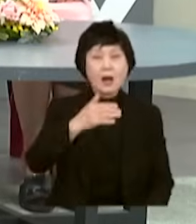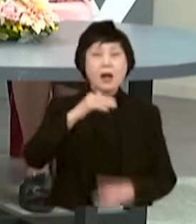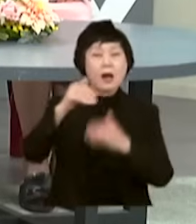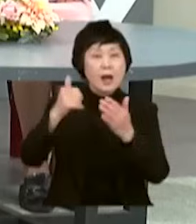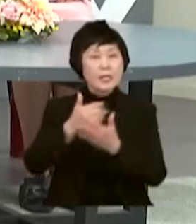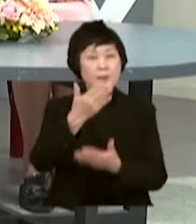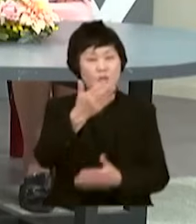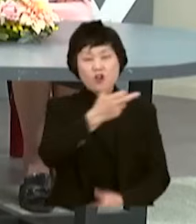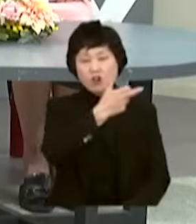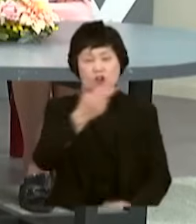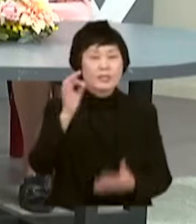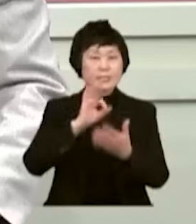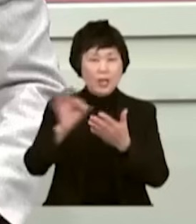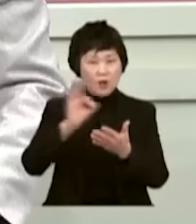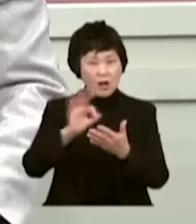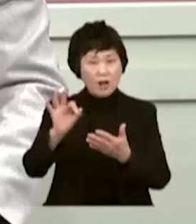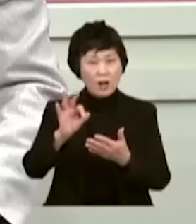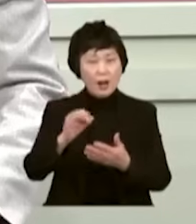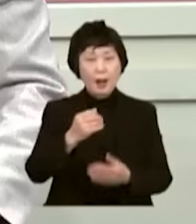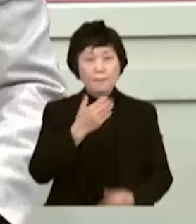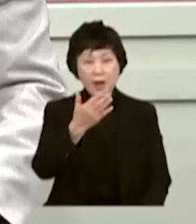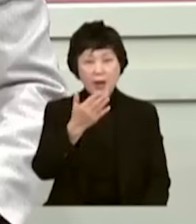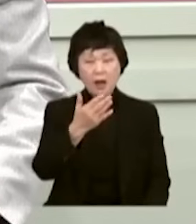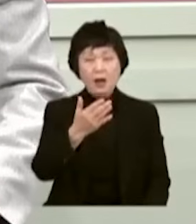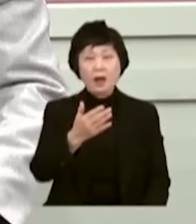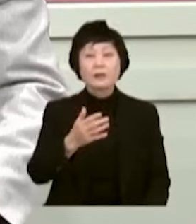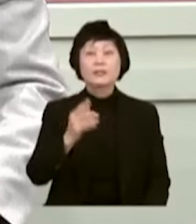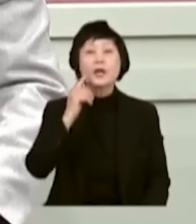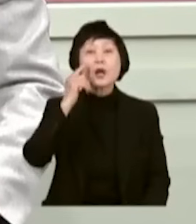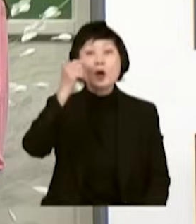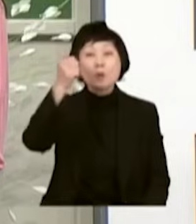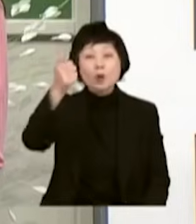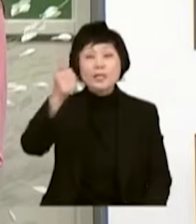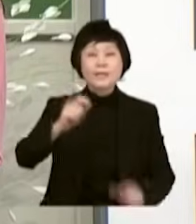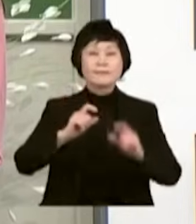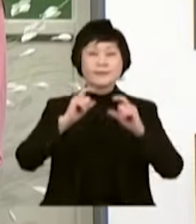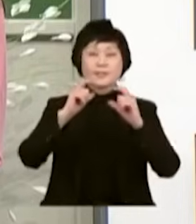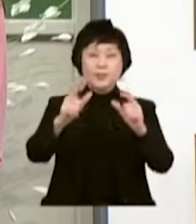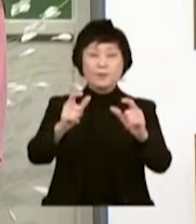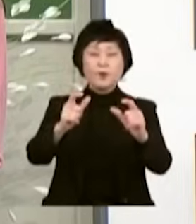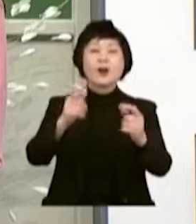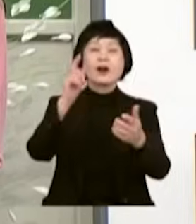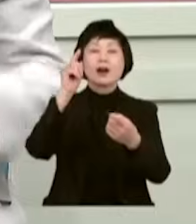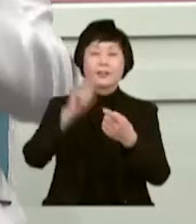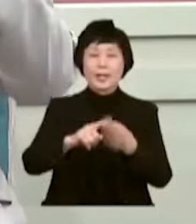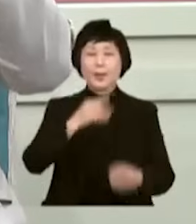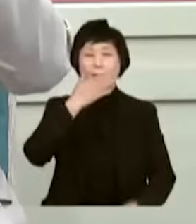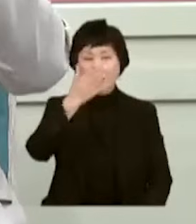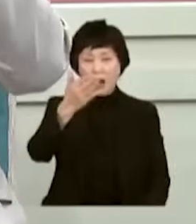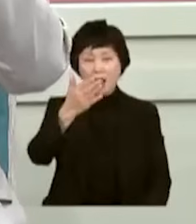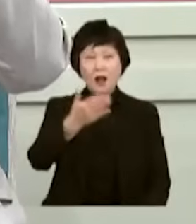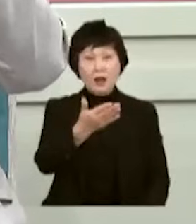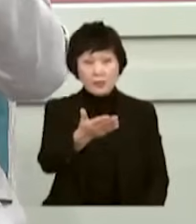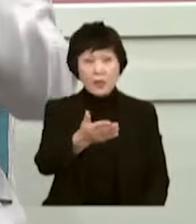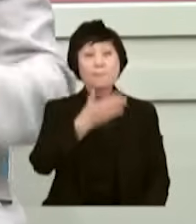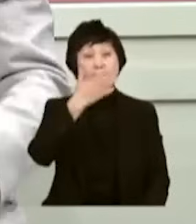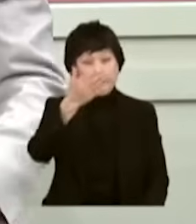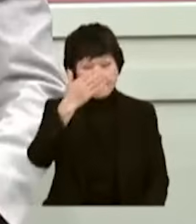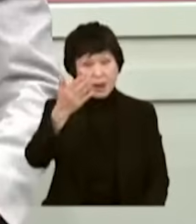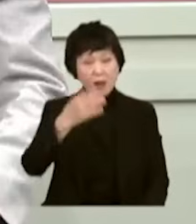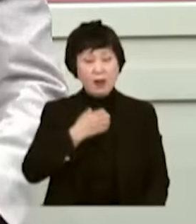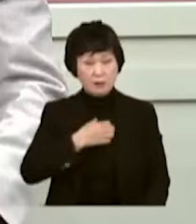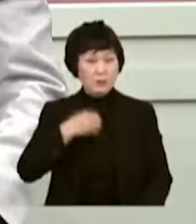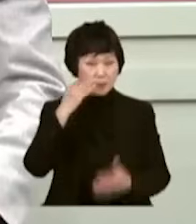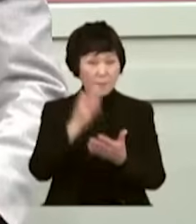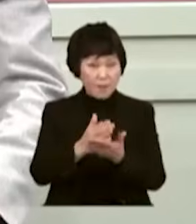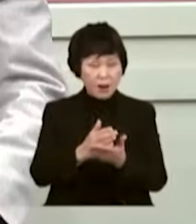근데 우리 주성민 목사님이 정말 대단하신 게 선판대로 그게 되더라고요. 영구 넌 돼. 걱정하지 마서 늘 저한테